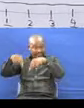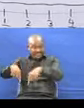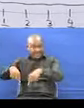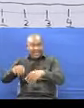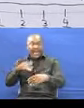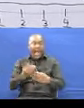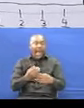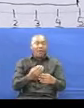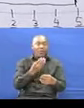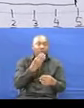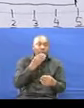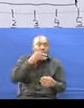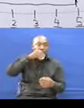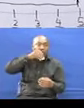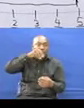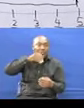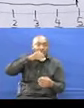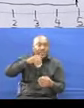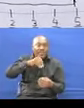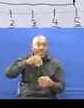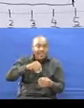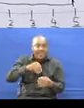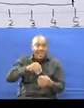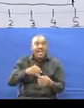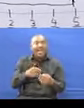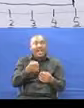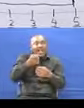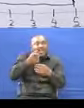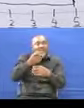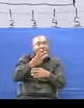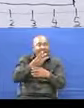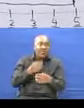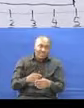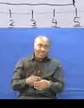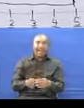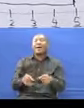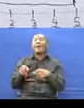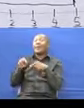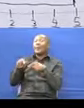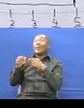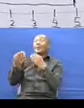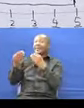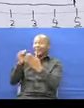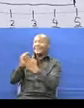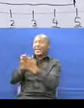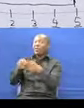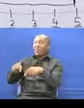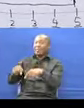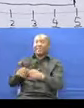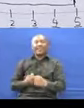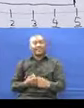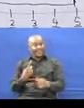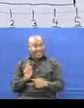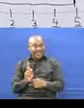tatu. Imetoka wapi robo tatu? Sehemu hiyo. Kwa hiyo sehemu ni muhimu sana. Ina matumizi yake sana. Kwa